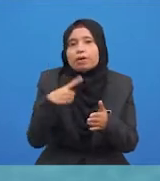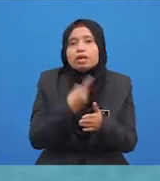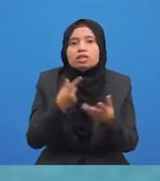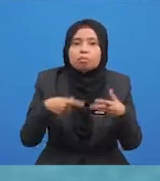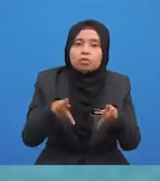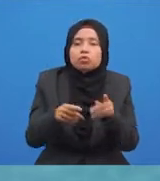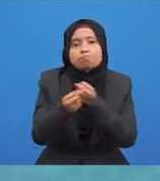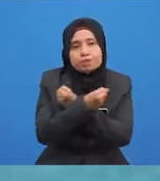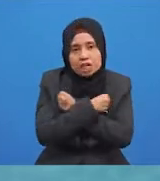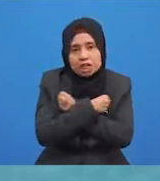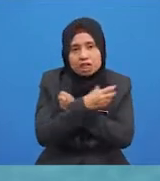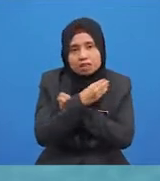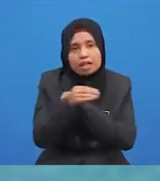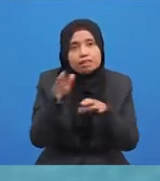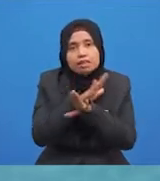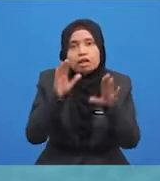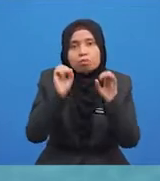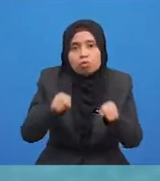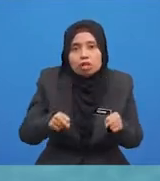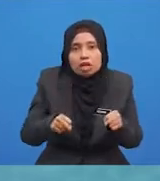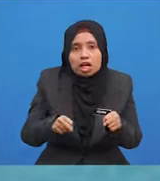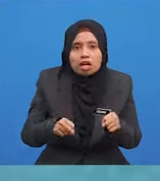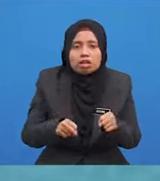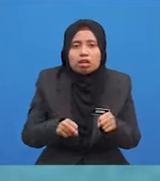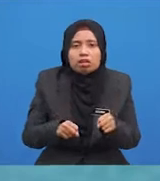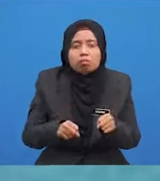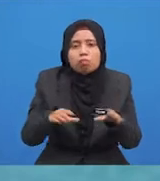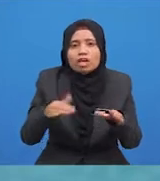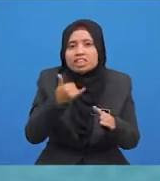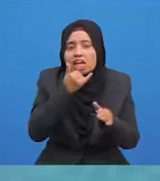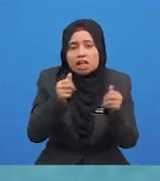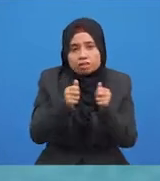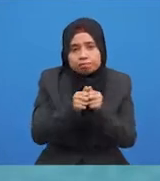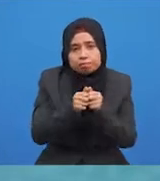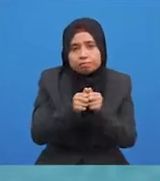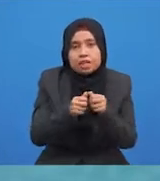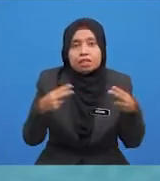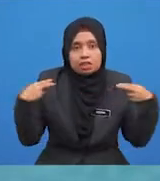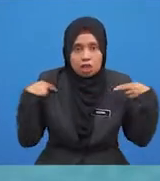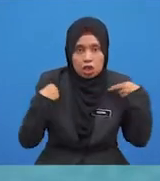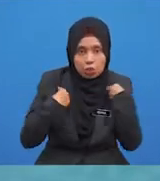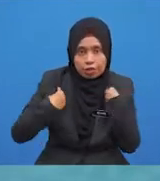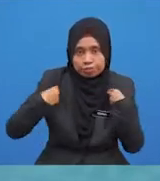perlu menyayangi dan tidak boleh berlaku kejam kepada haiwan?